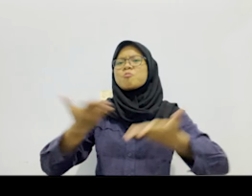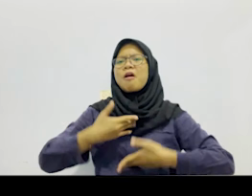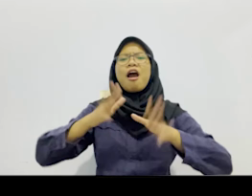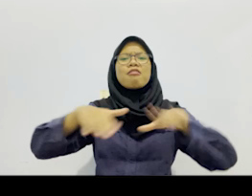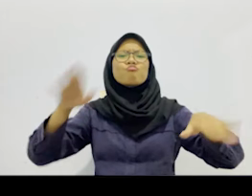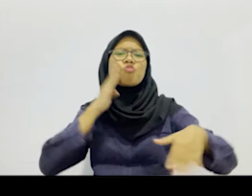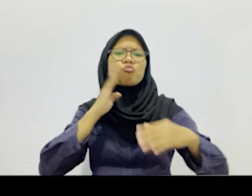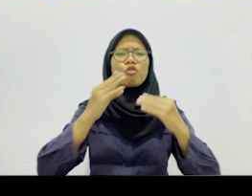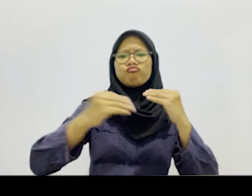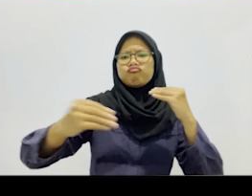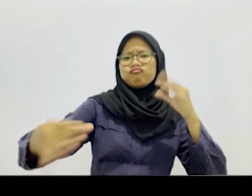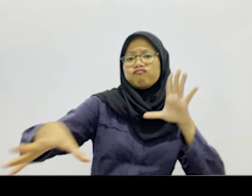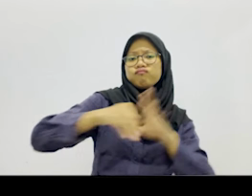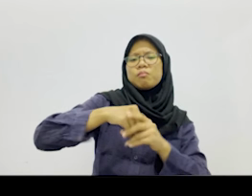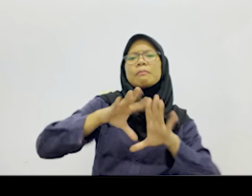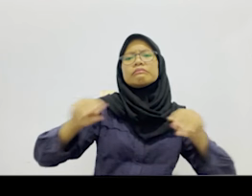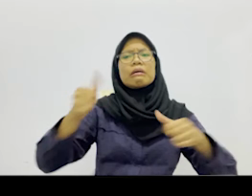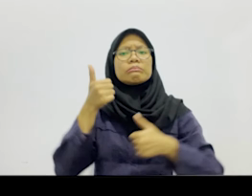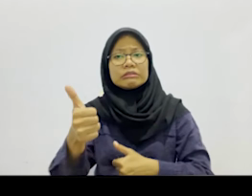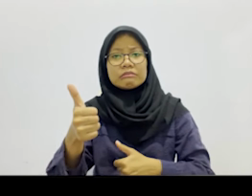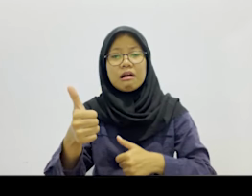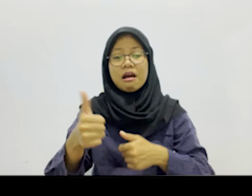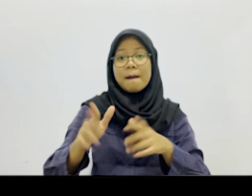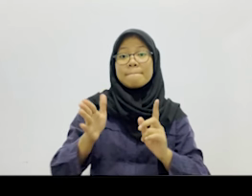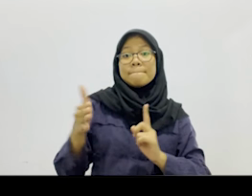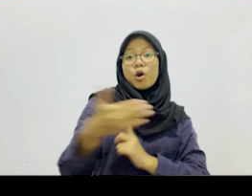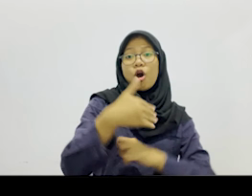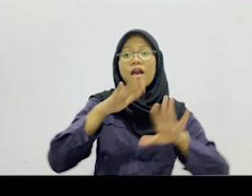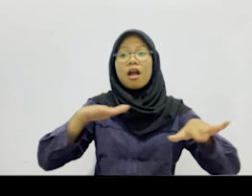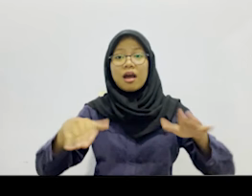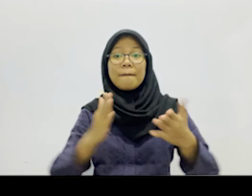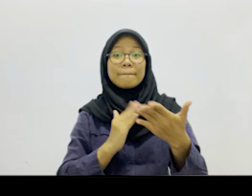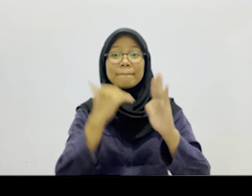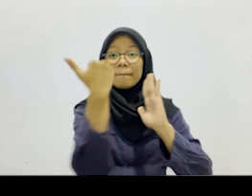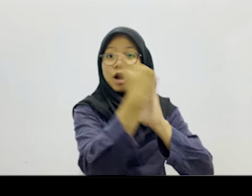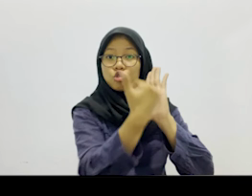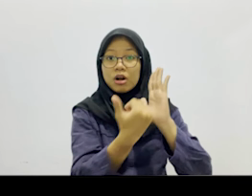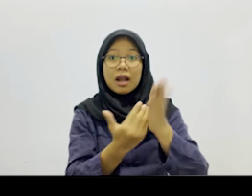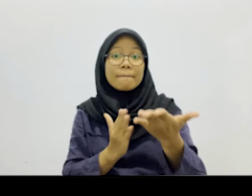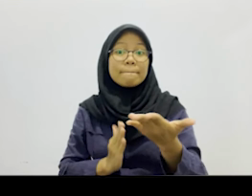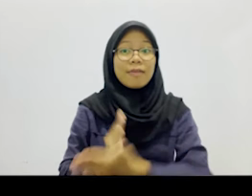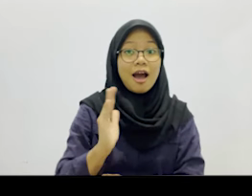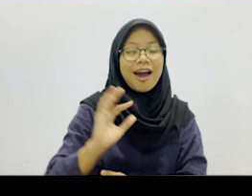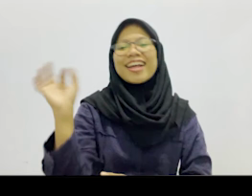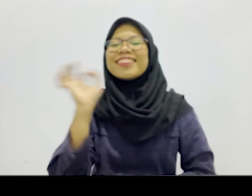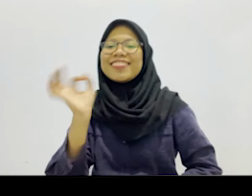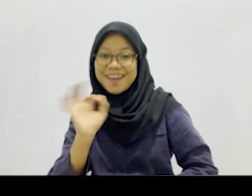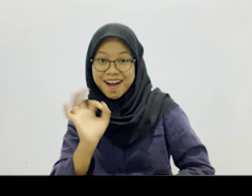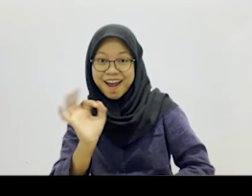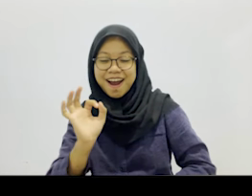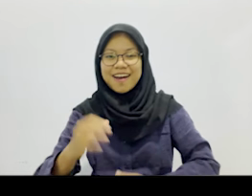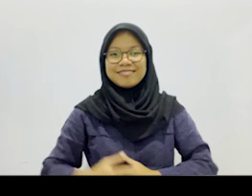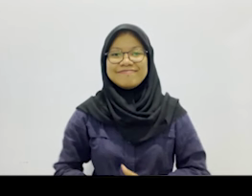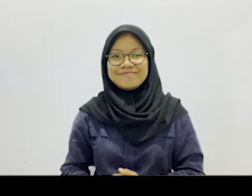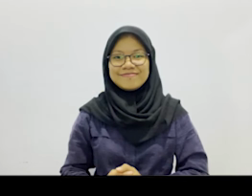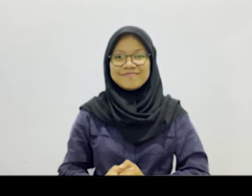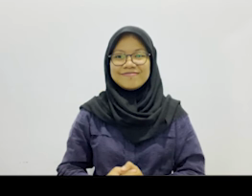teknik otomotif di permesinan, ada juga yang sudah magang ya.